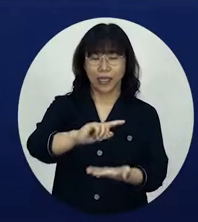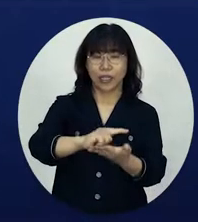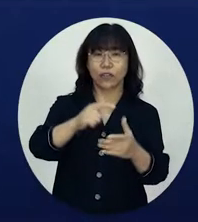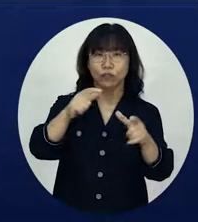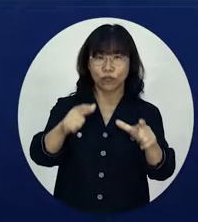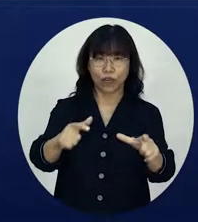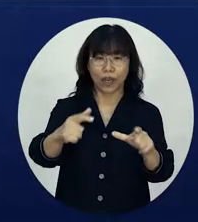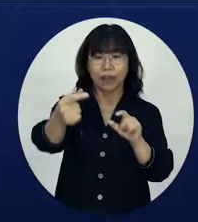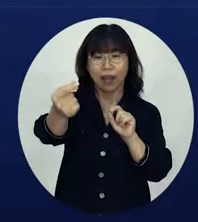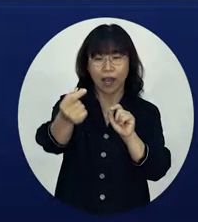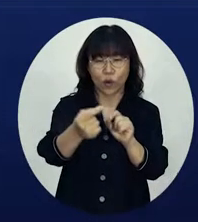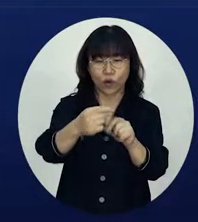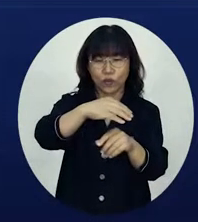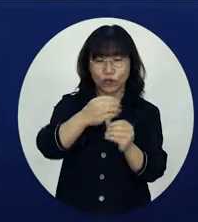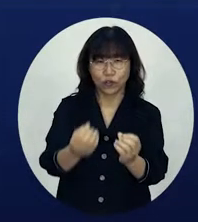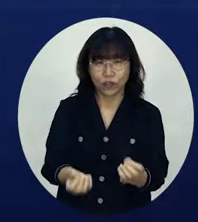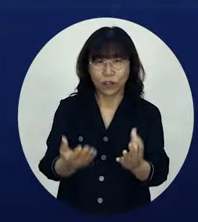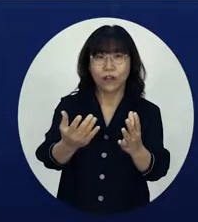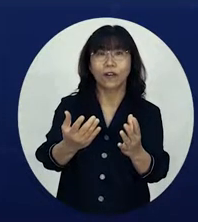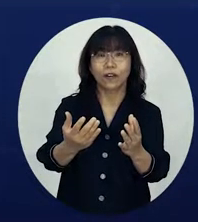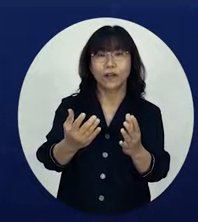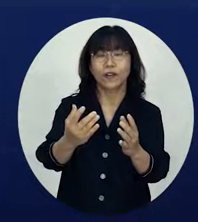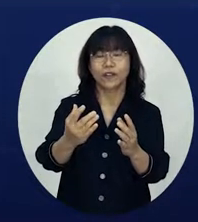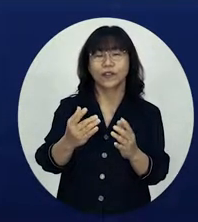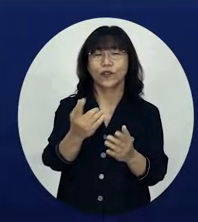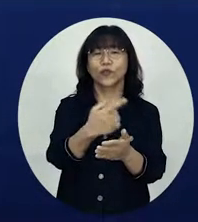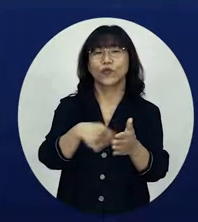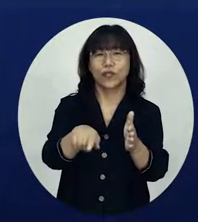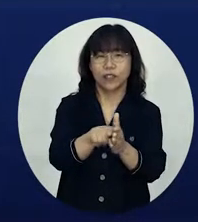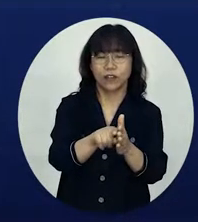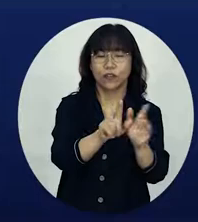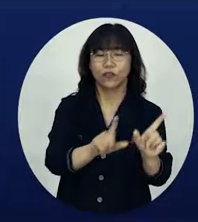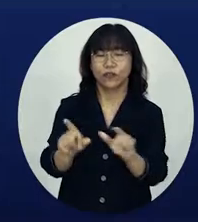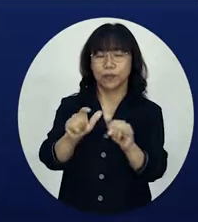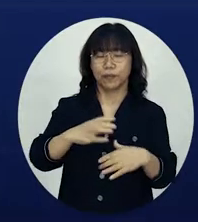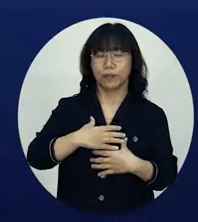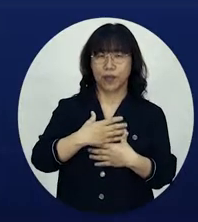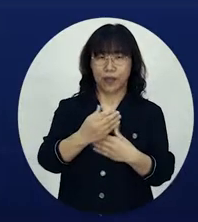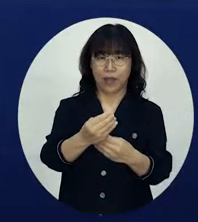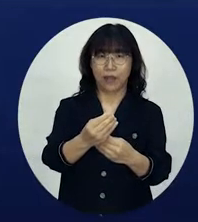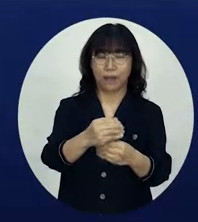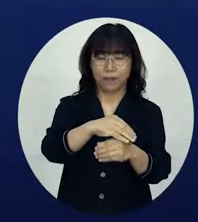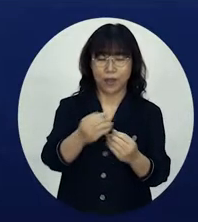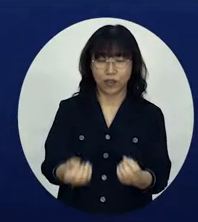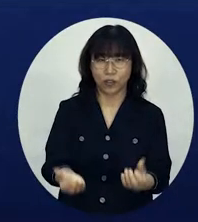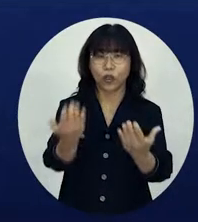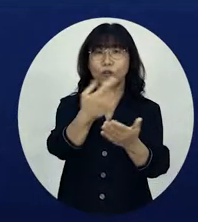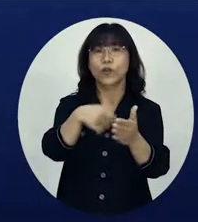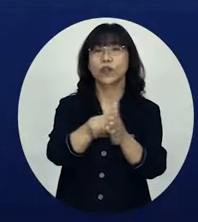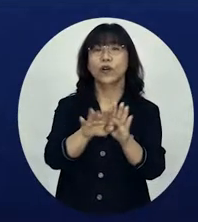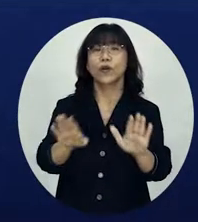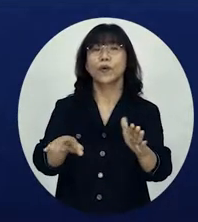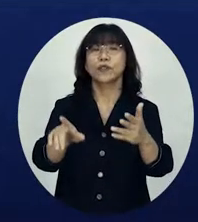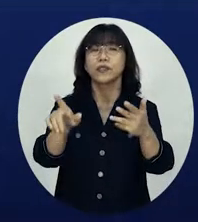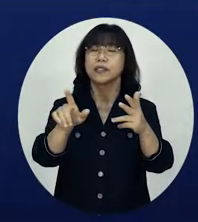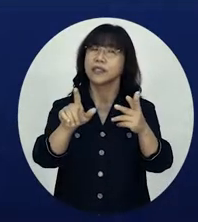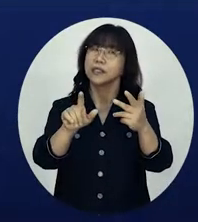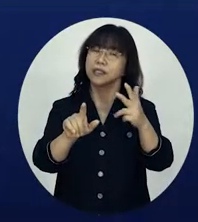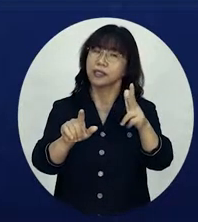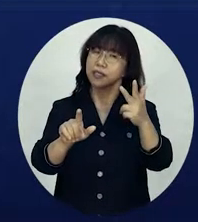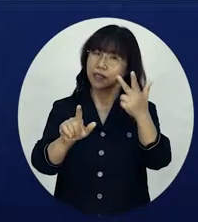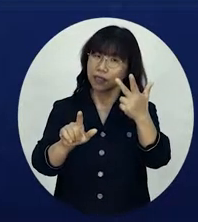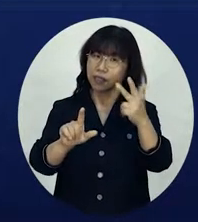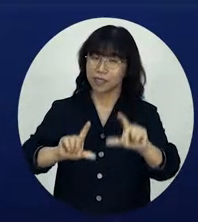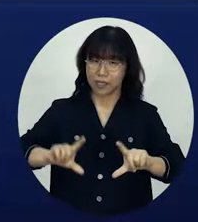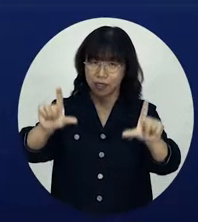강서구가 다가오는 추석을 앞두고 구민들이 안전하고 편안한 명절을 보낼 수 있도록 오는 7일부터 13일까지